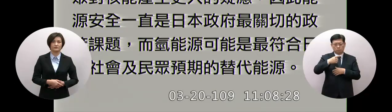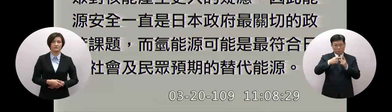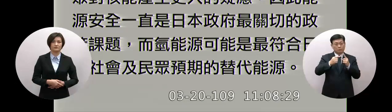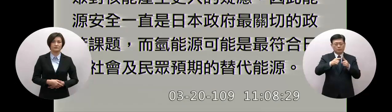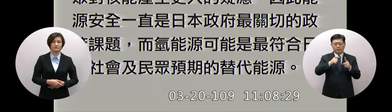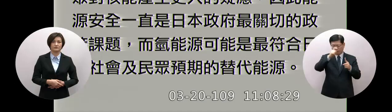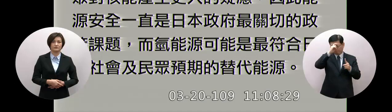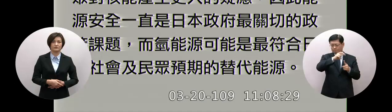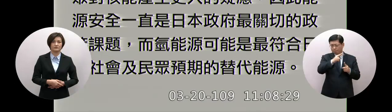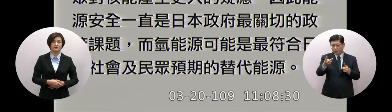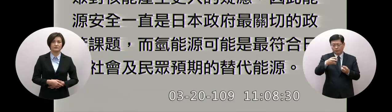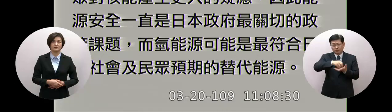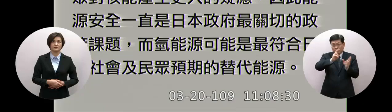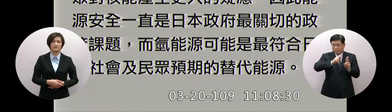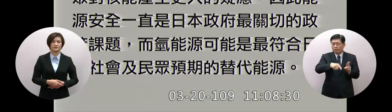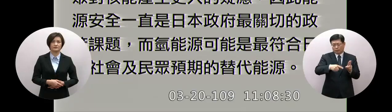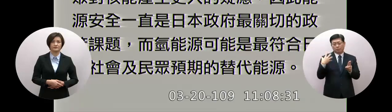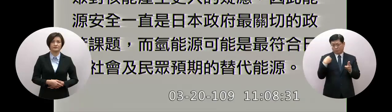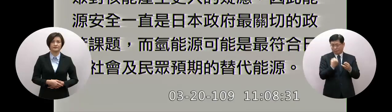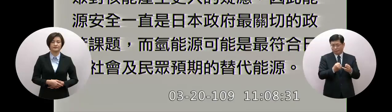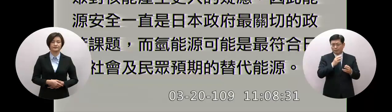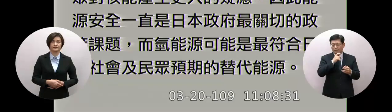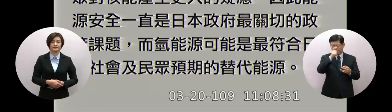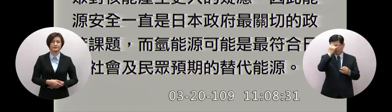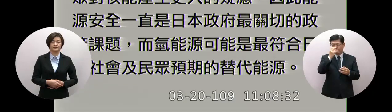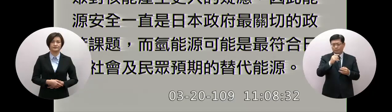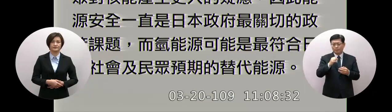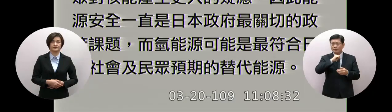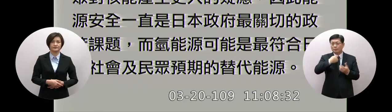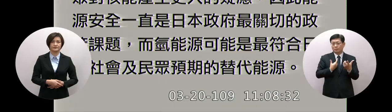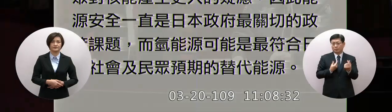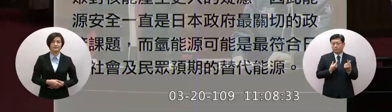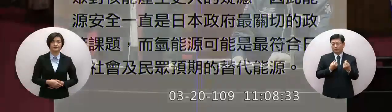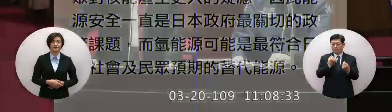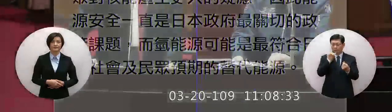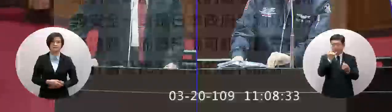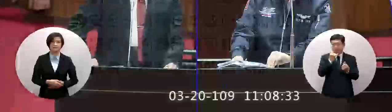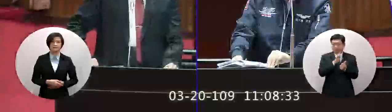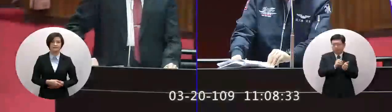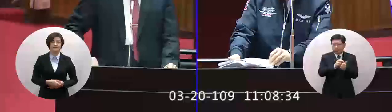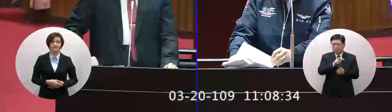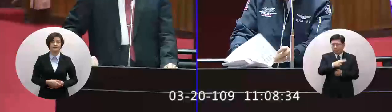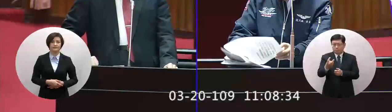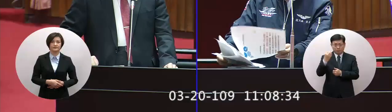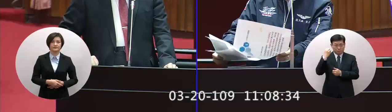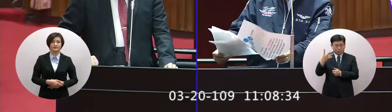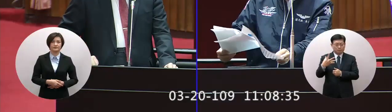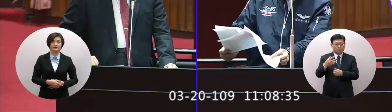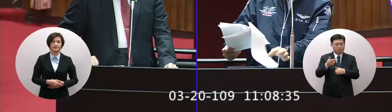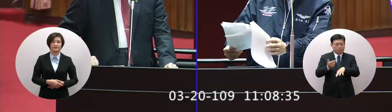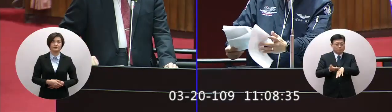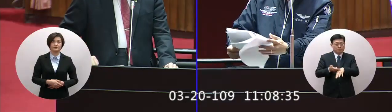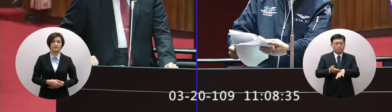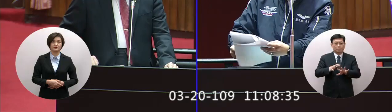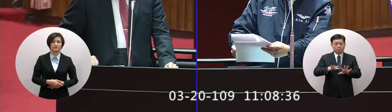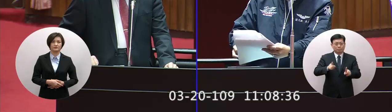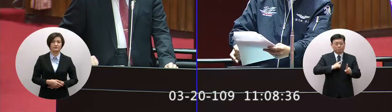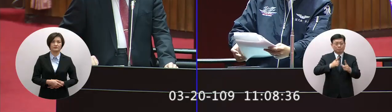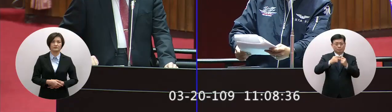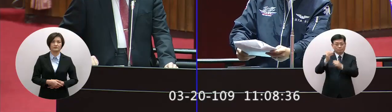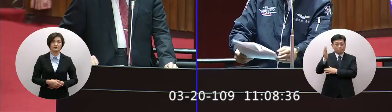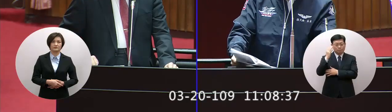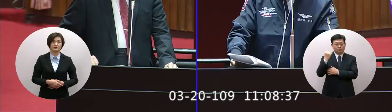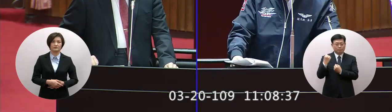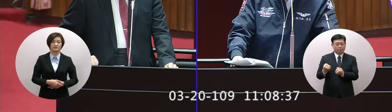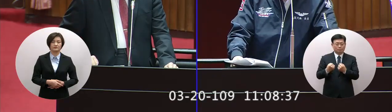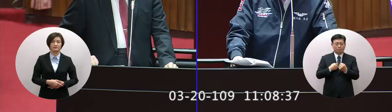能以外的选择。虽然他们还没有放弃核能，可他们跟台湾一样，也在追求核能以外的选择。那我们看到说，他们的这个政府呢，